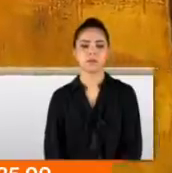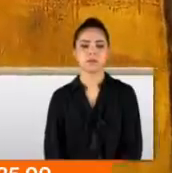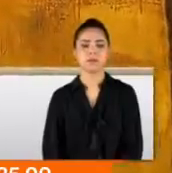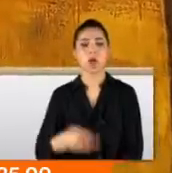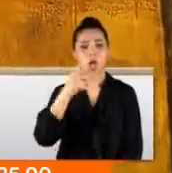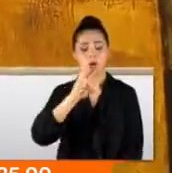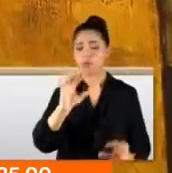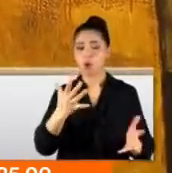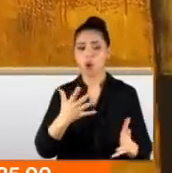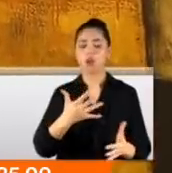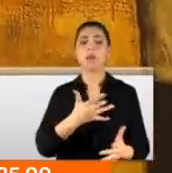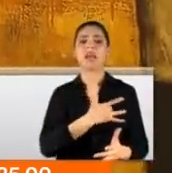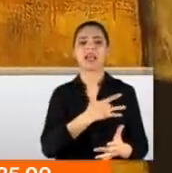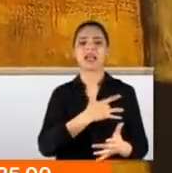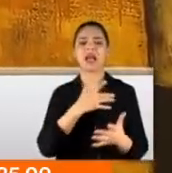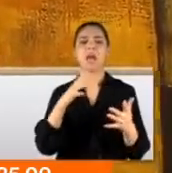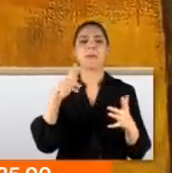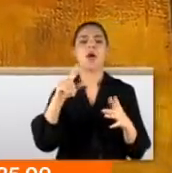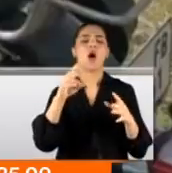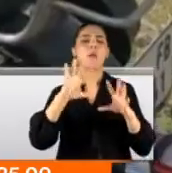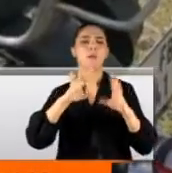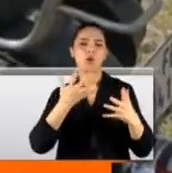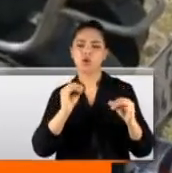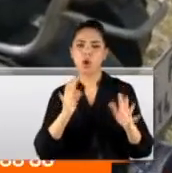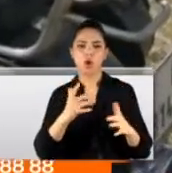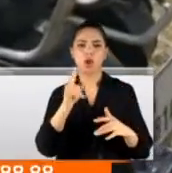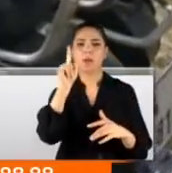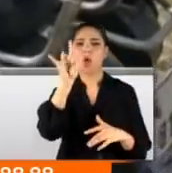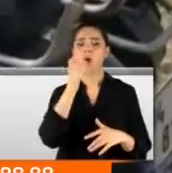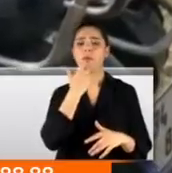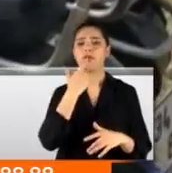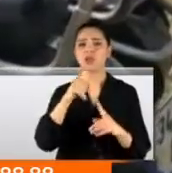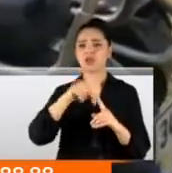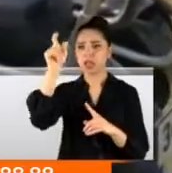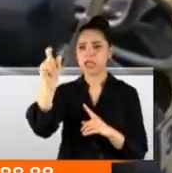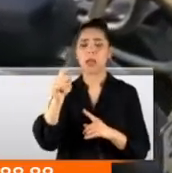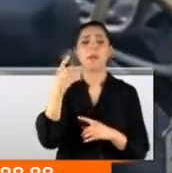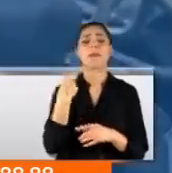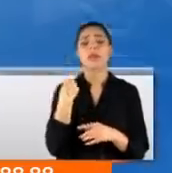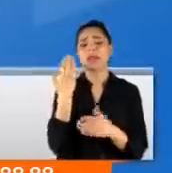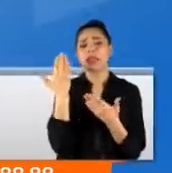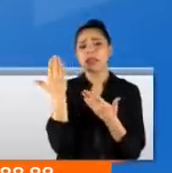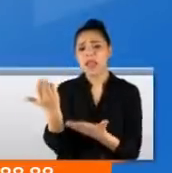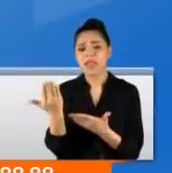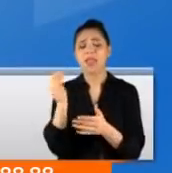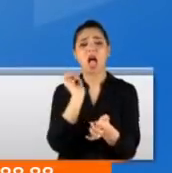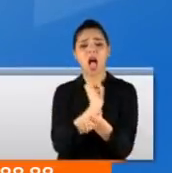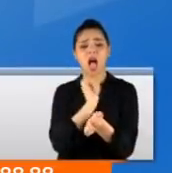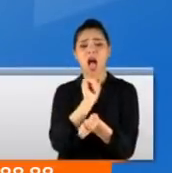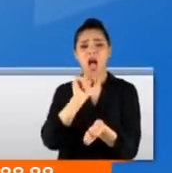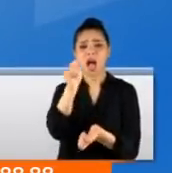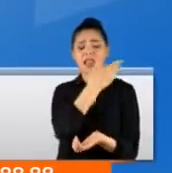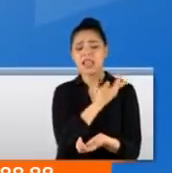Ölümcül olabilecek, ritim bozukluklarına sebebiyet verebilecek dozda. Daha 15 yaşında hayatının baharındaydı. Ailesinin